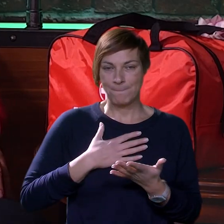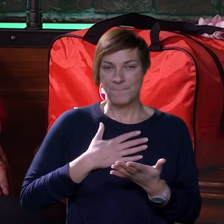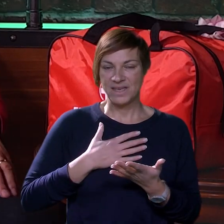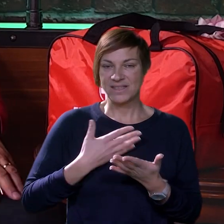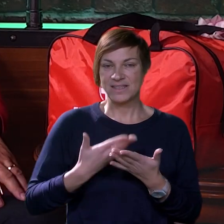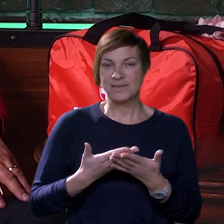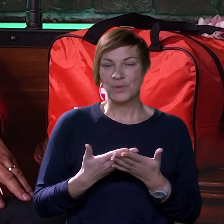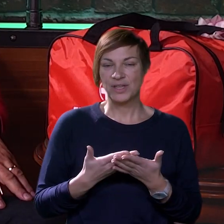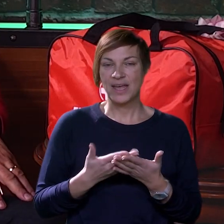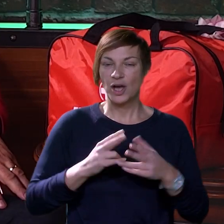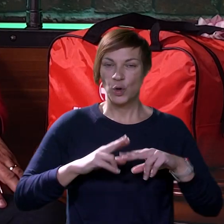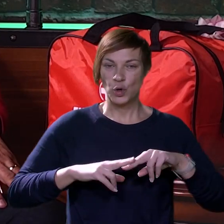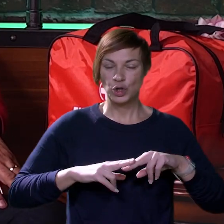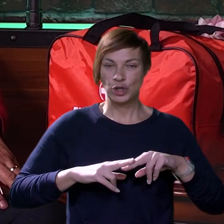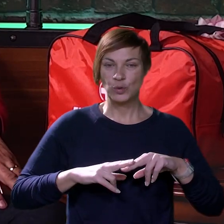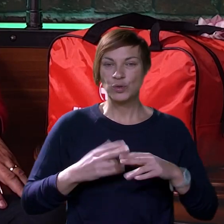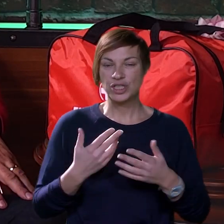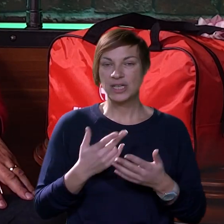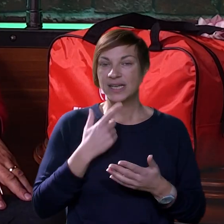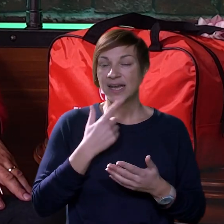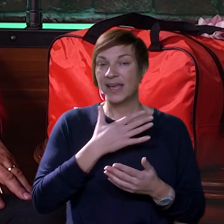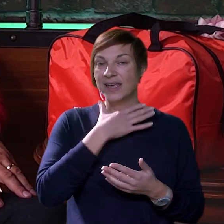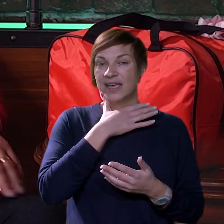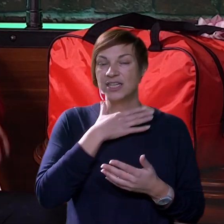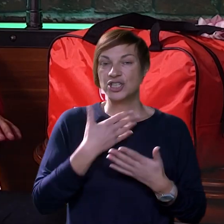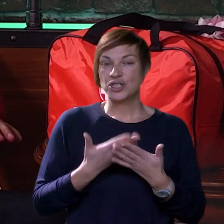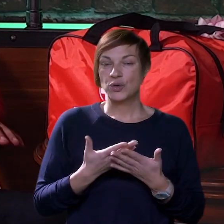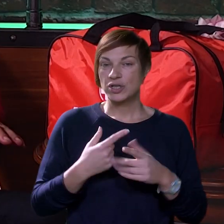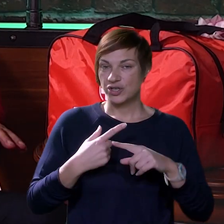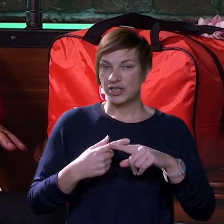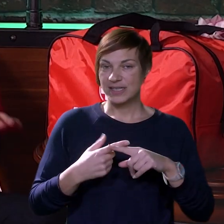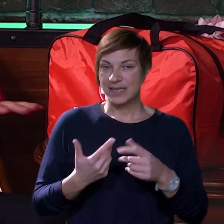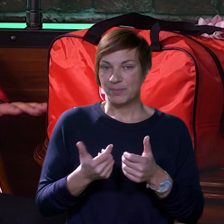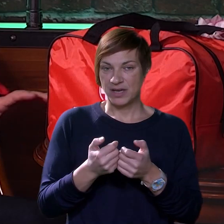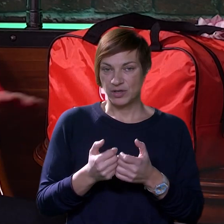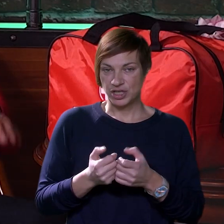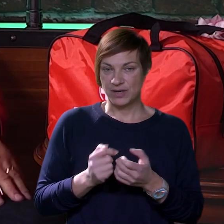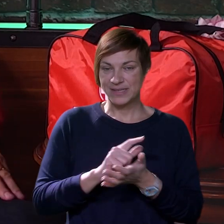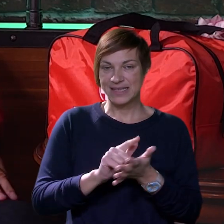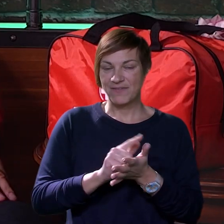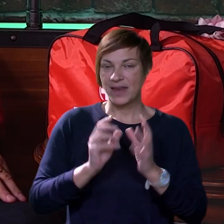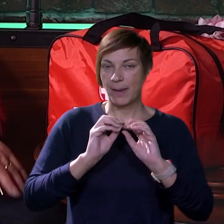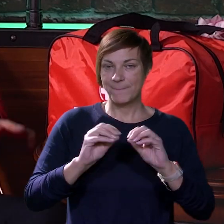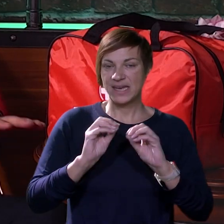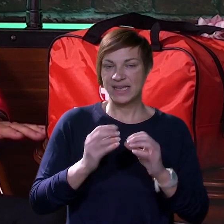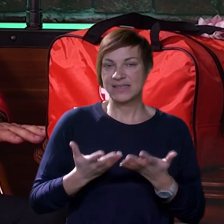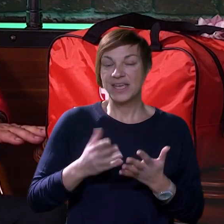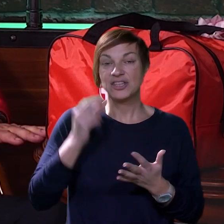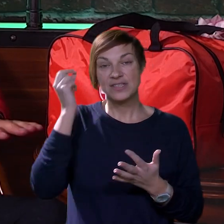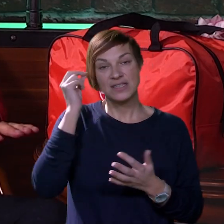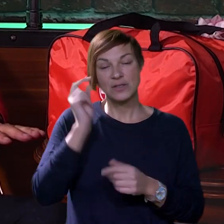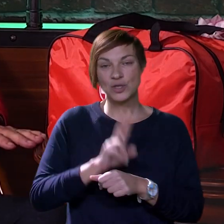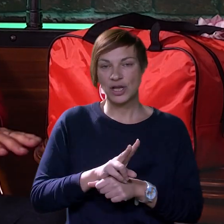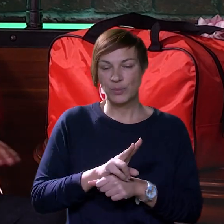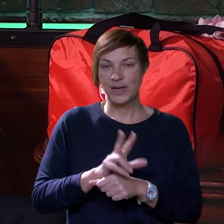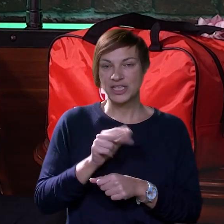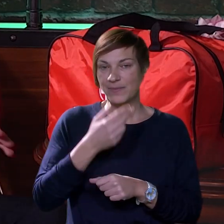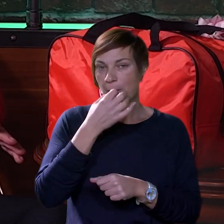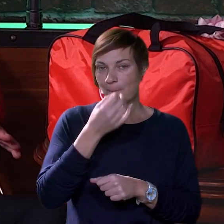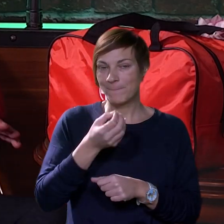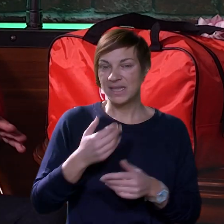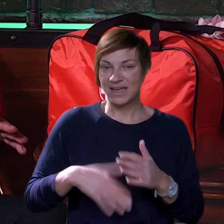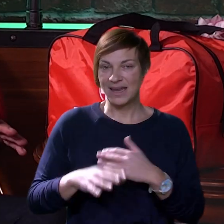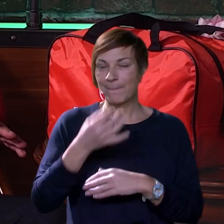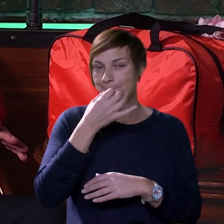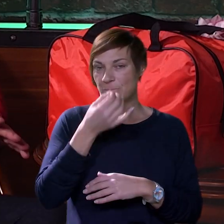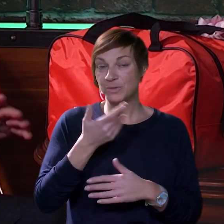to tako odlučili, ne znam, neke škole su i donijele zabranu korištenja mobitela za vrijeme nastave, jednostavno te slušaju pažljivo, imaju